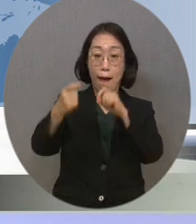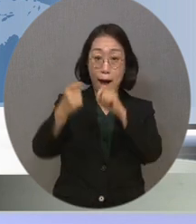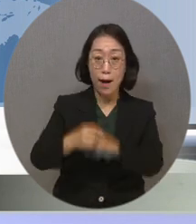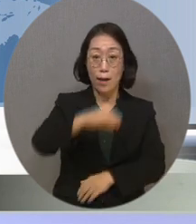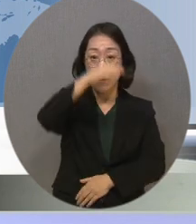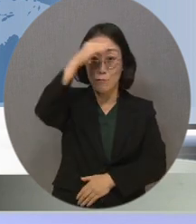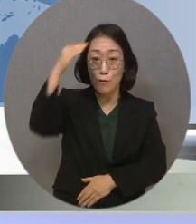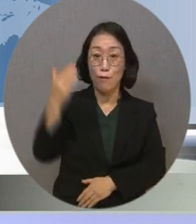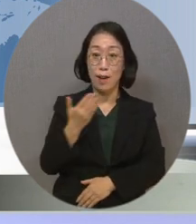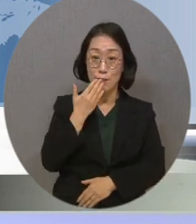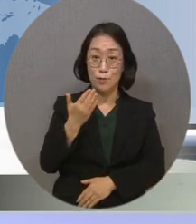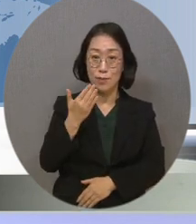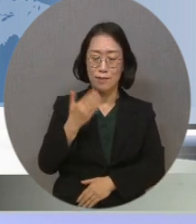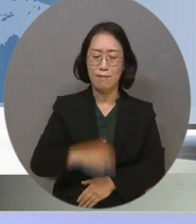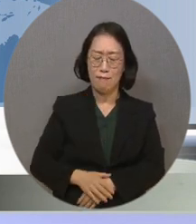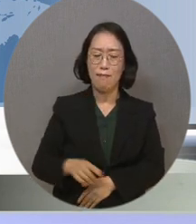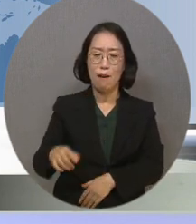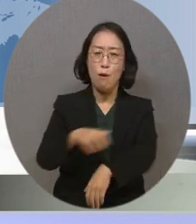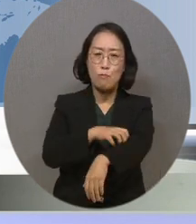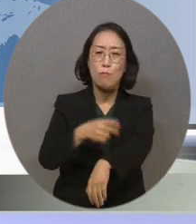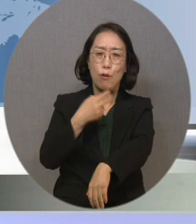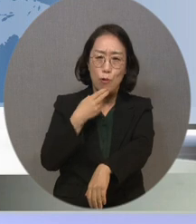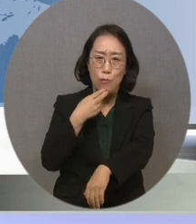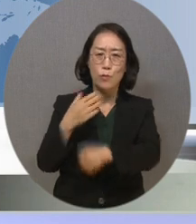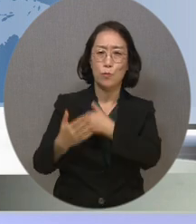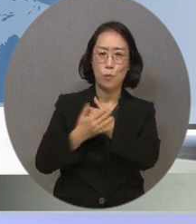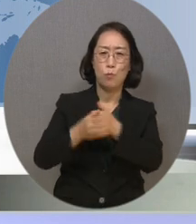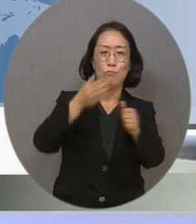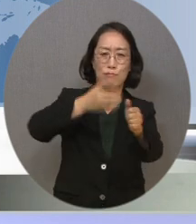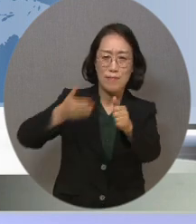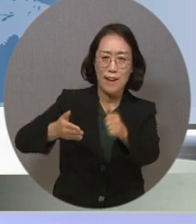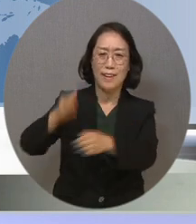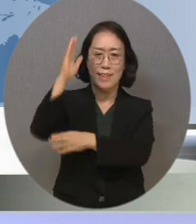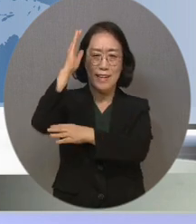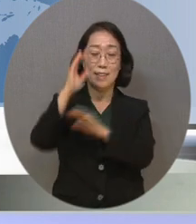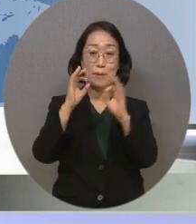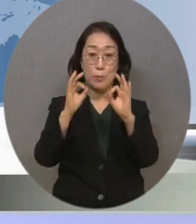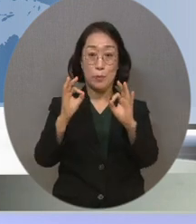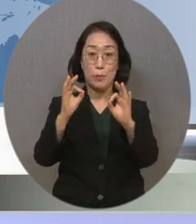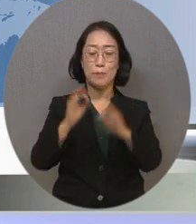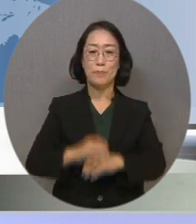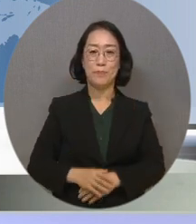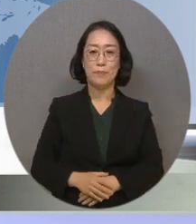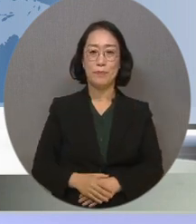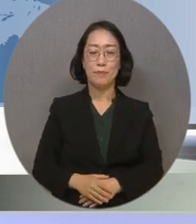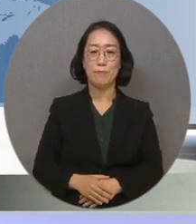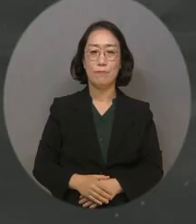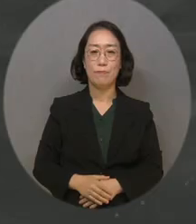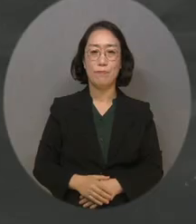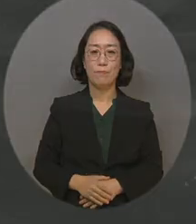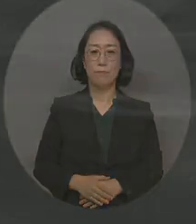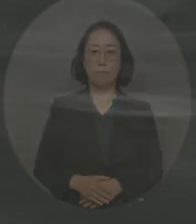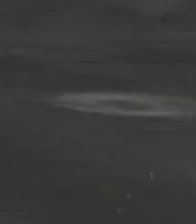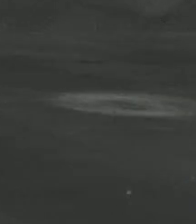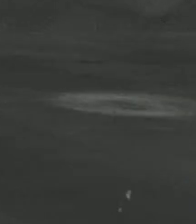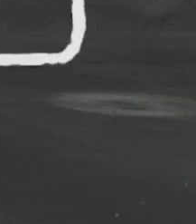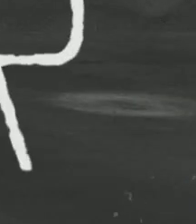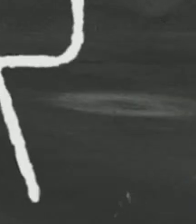눈앞에서 마주할 수 있도록 무장애길이 마련되길 바라는 이들의 목소리를 들어봤습니다.